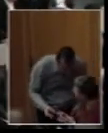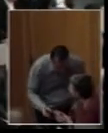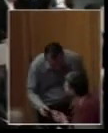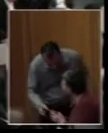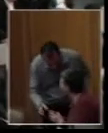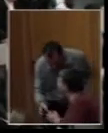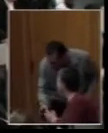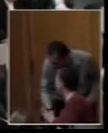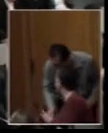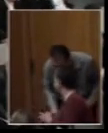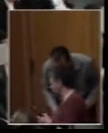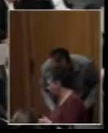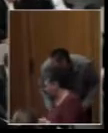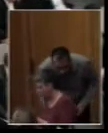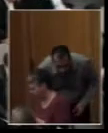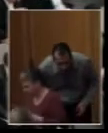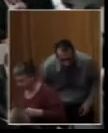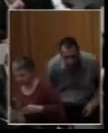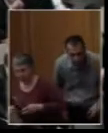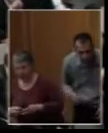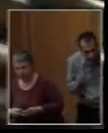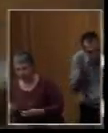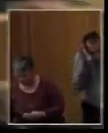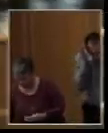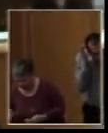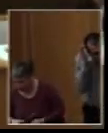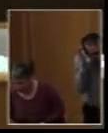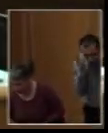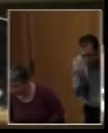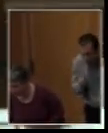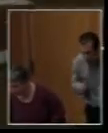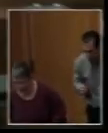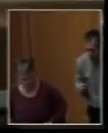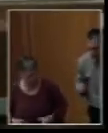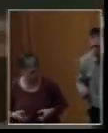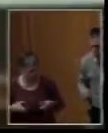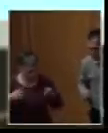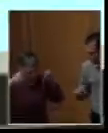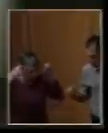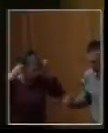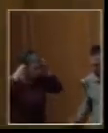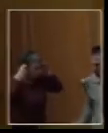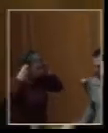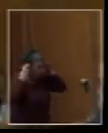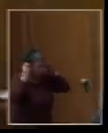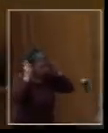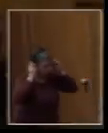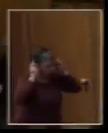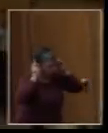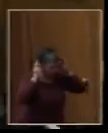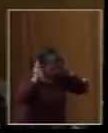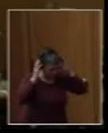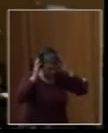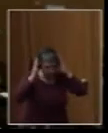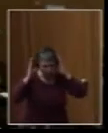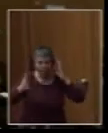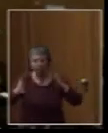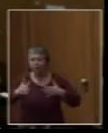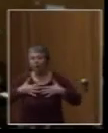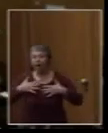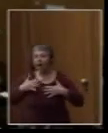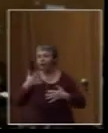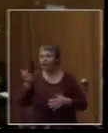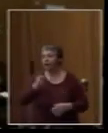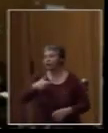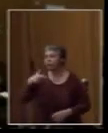Ευχαριστούμε πολύ τον κύριο Βαρδακαστάνη. Θα ήθελα τώρα να καλέσω στο πόντιουμ τον κύριο Δημήτρη Νικόλσκι, πρόεδρο της Επιτροπής